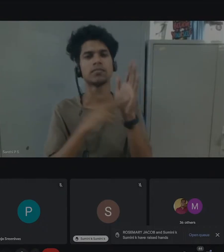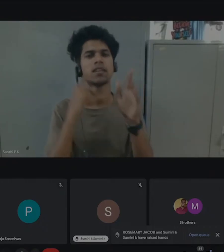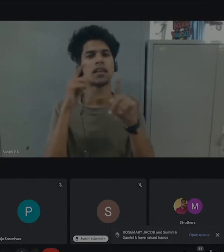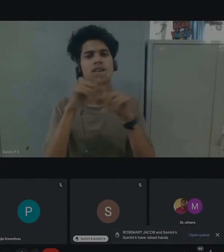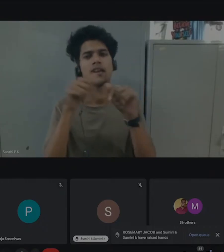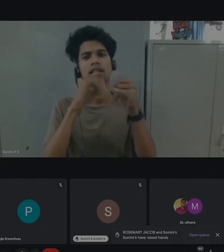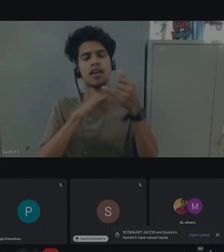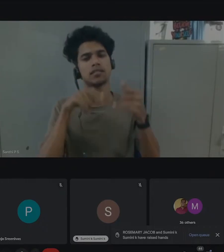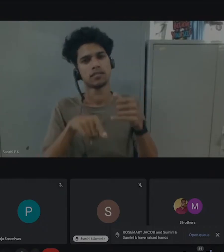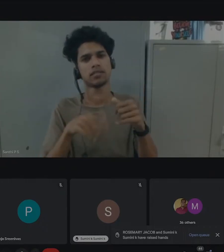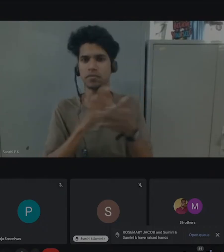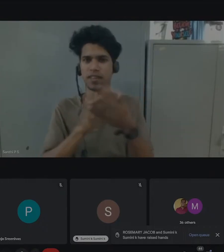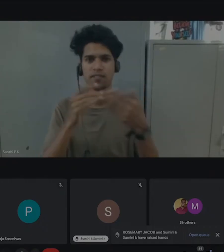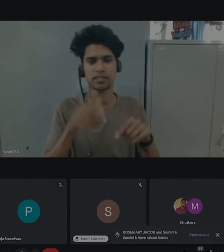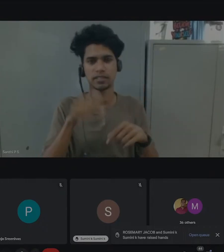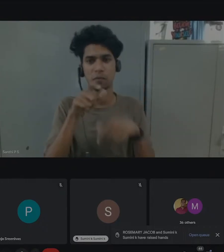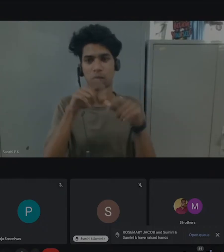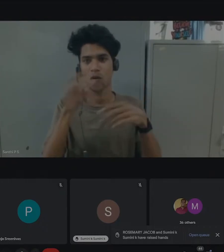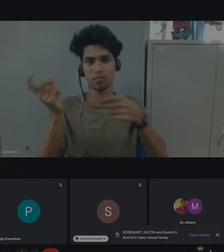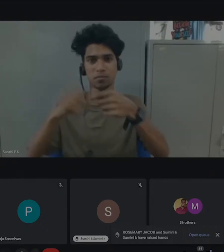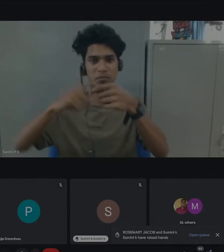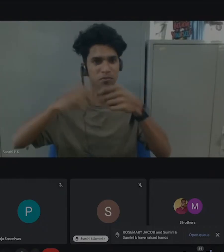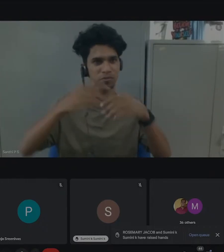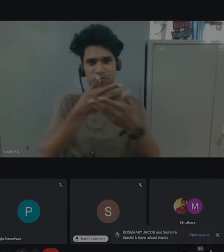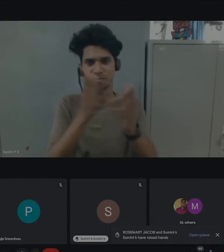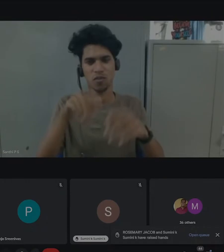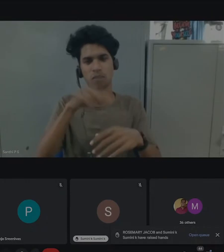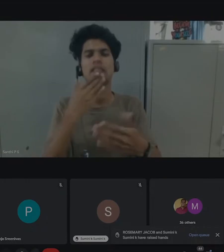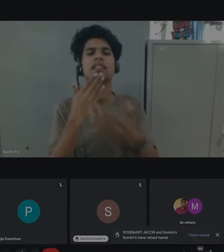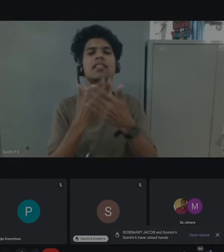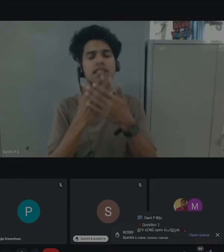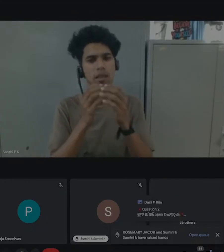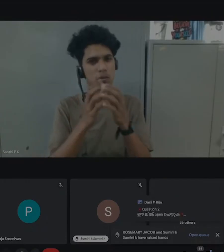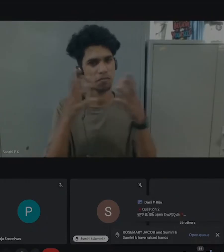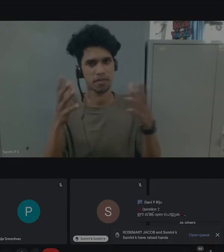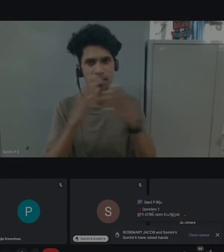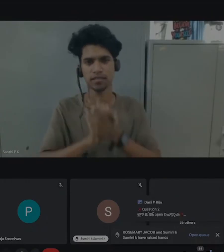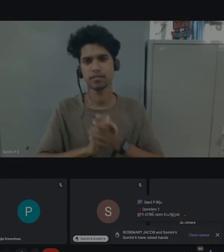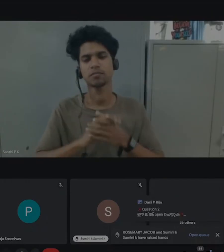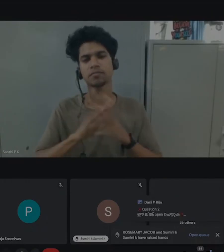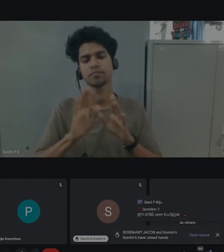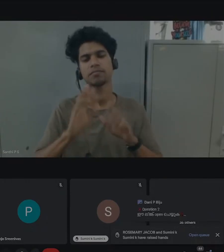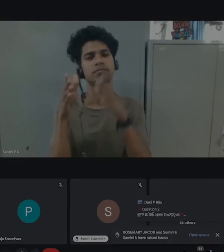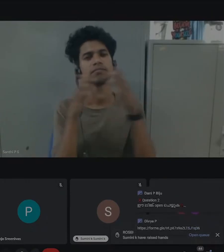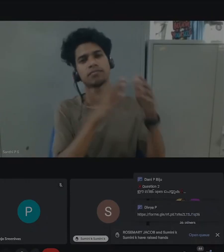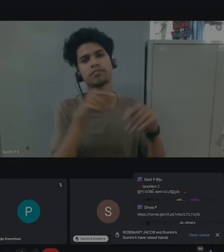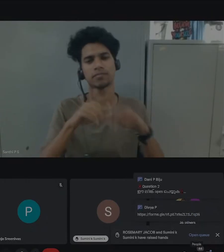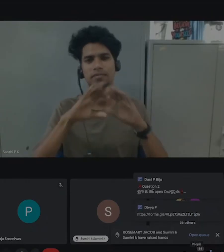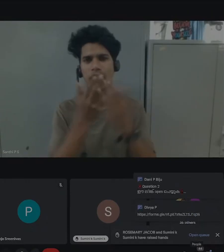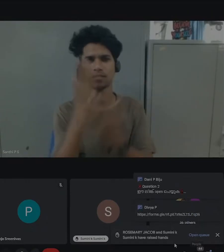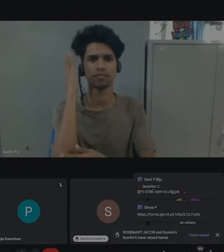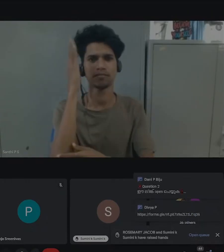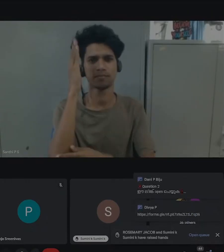ഇന്നത്തെ നിഡാസിൽ പങ്കെടുത്ത എല്ലാ പാർട്ടിസിപ്പൻസിനും നിഡാസ് ടീം നന്ദി അറിയിക്കുന്നു. താങ്ക് യു. ഇന്നത്തെ ഈ ക്ലാസ് കൈകാര്യം